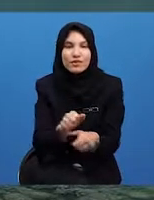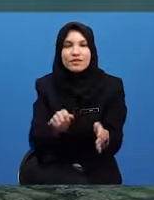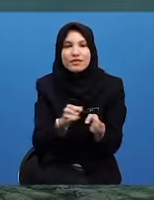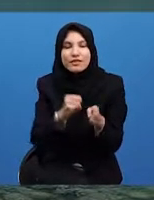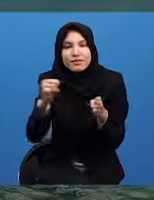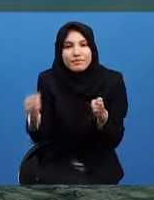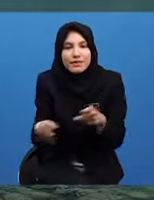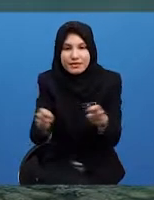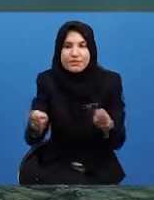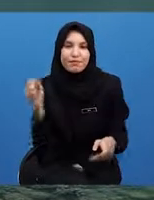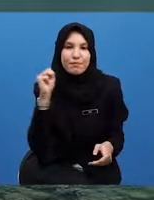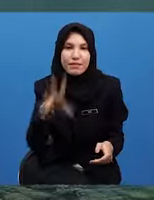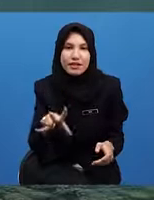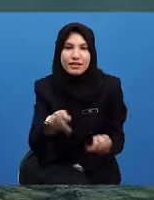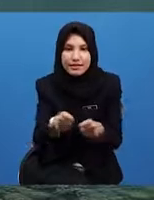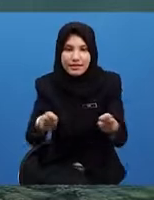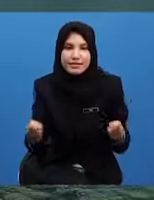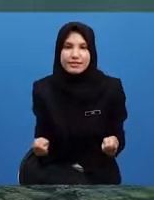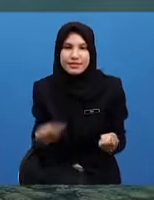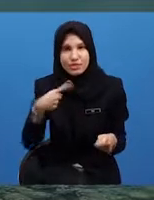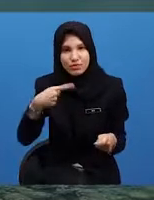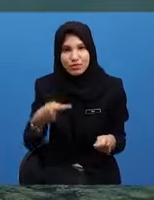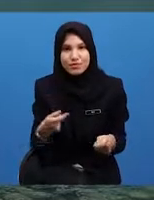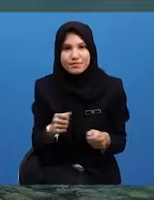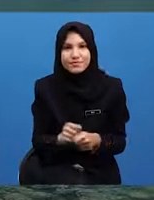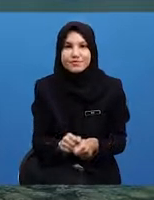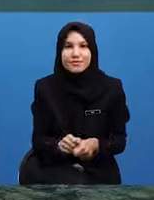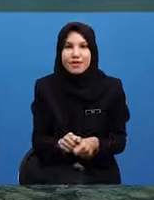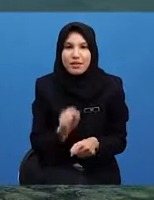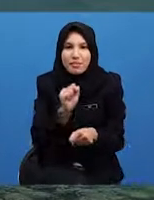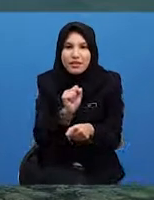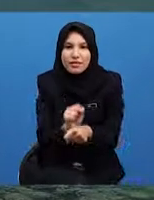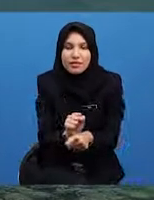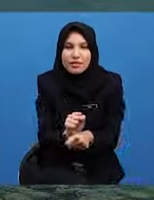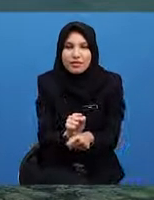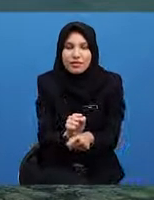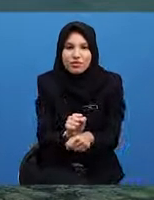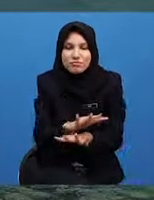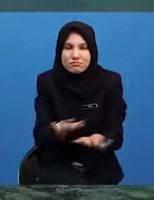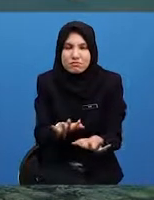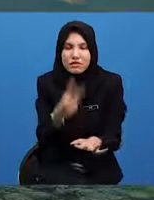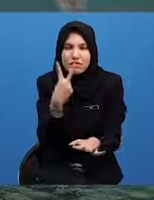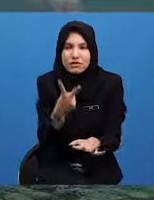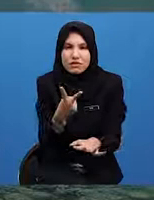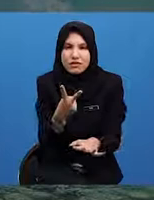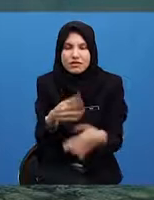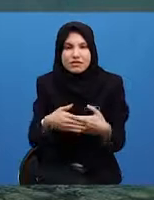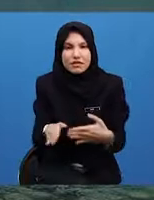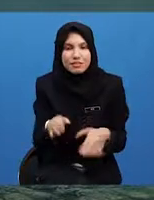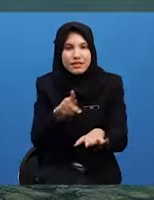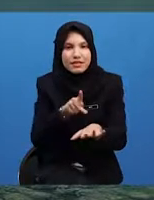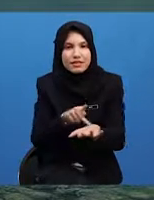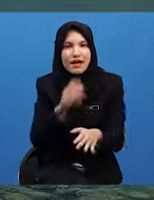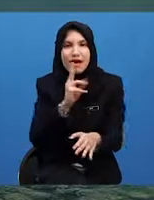tasik dan membaling ke arah tasik tersebut. Batu itu tidak kelihatan selepas ia tersentuh